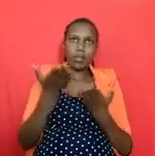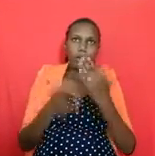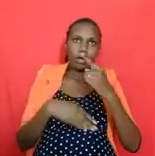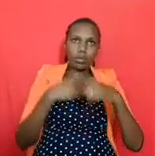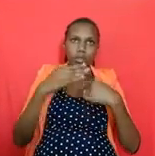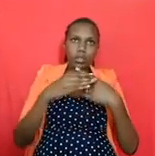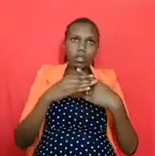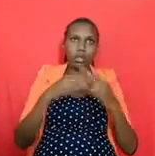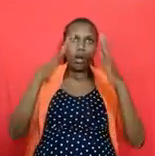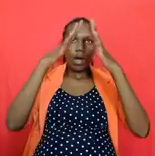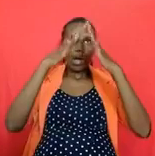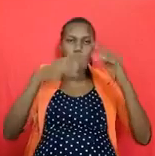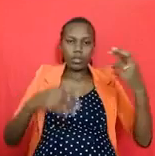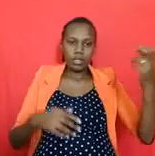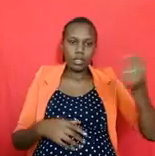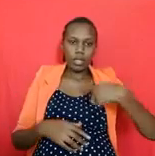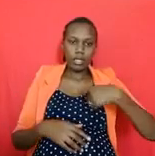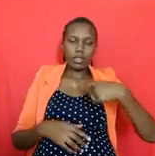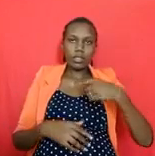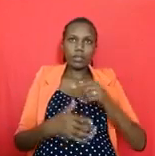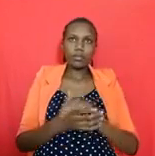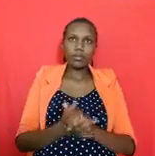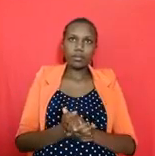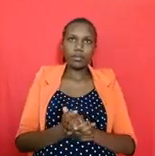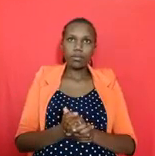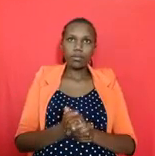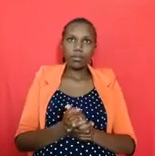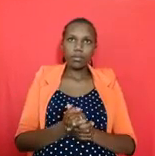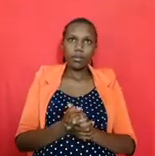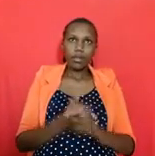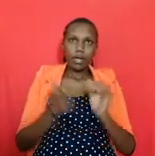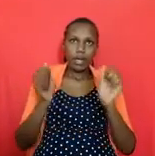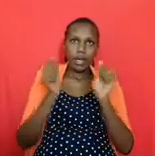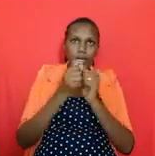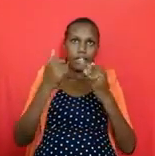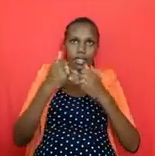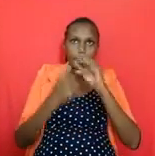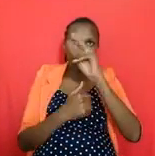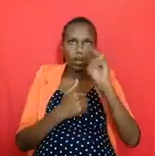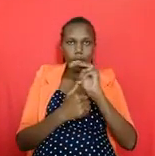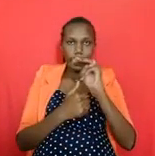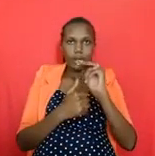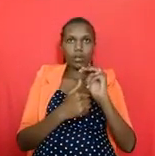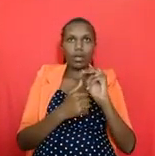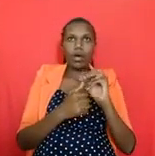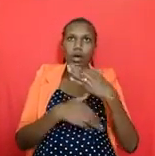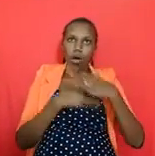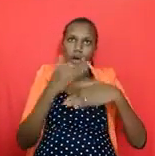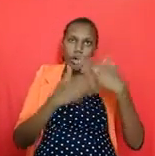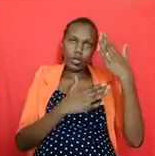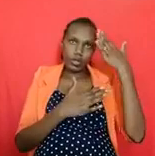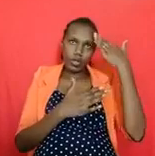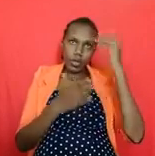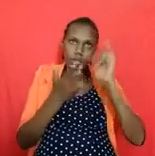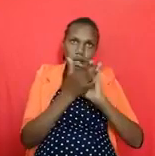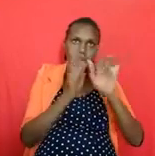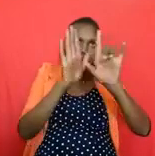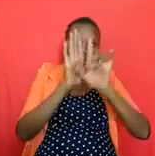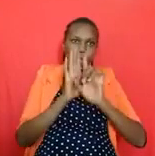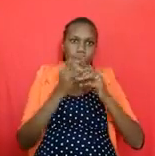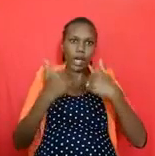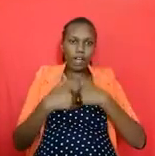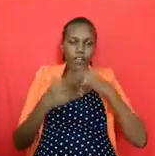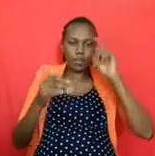nyumba cia gukomborithia milioni 18 na milioni 18 toe mudo ya loan ndeda kirehaga